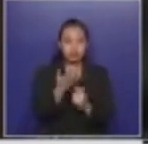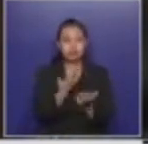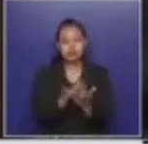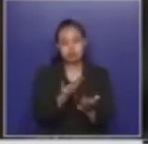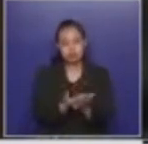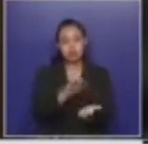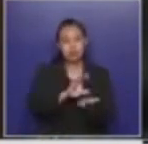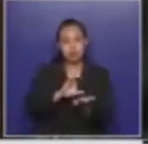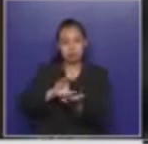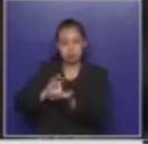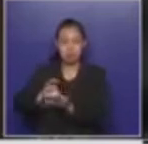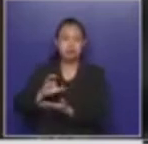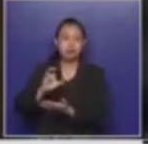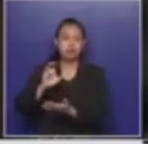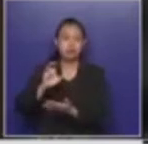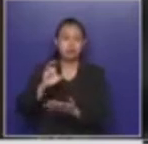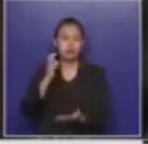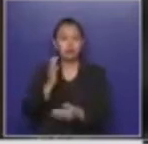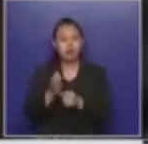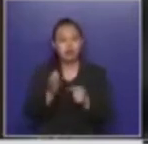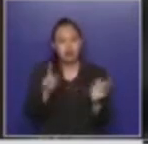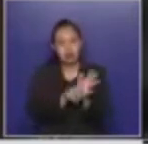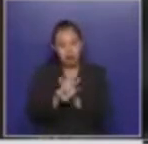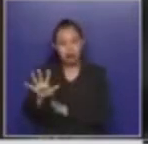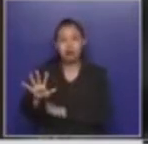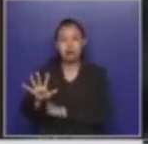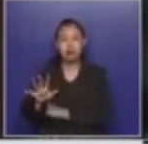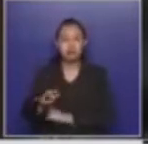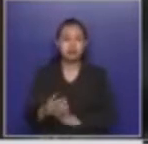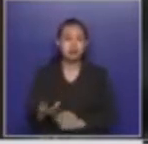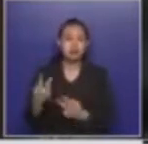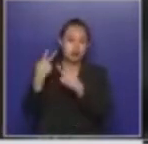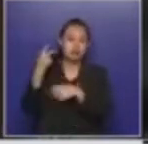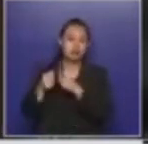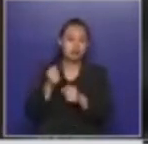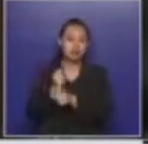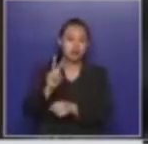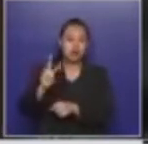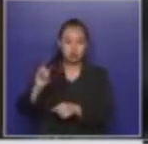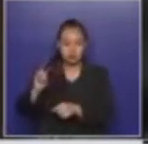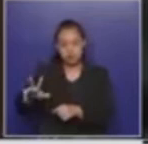ปีงบประมาณทำมา 5ครั้งแม้นจ่ายในปีที่ผ่านมาคือปี 6 3และปีนี้เองนะครับท่านเองก็จะกล่าวด้วยความภูมิใจว่าท่านเป็นรัฐบาลที่มาจากการเลือกตั้งแล้ว